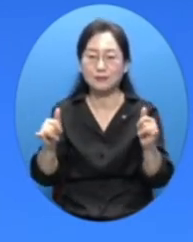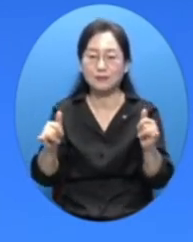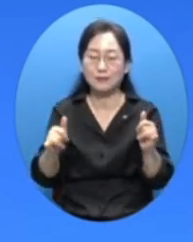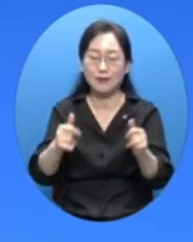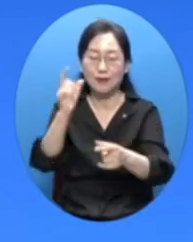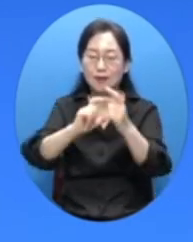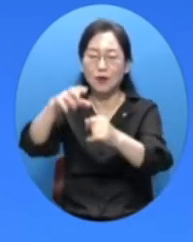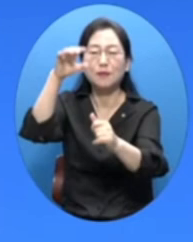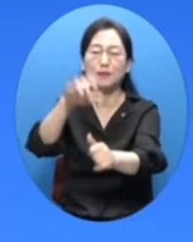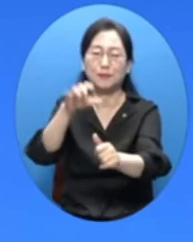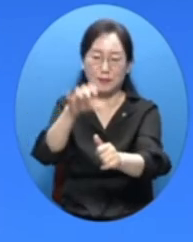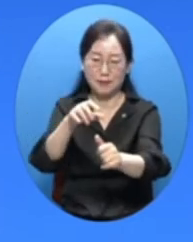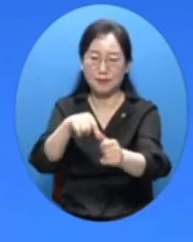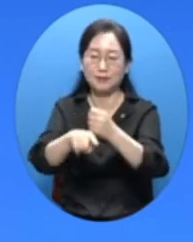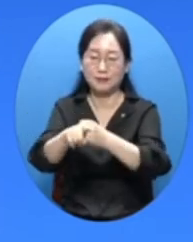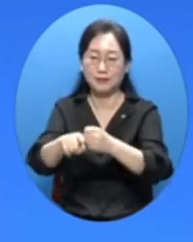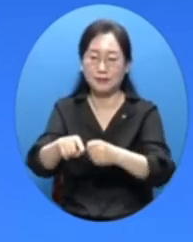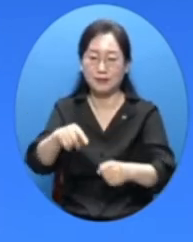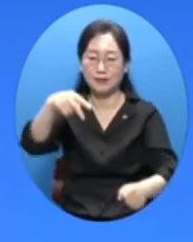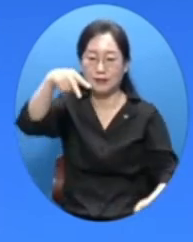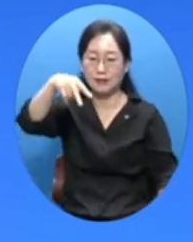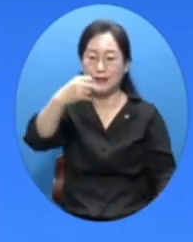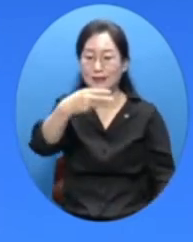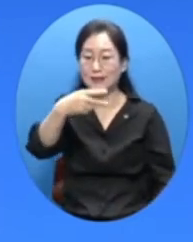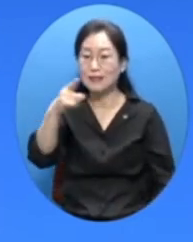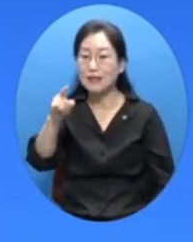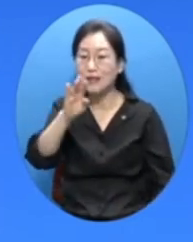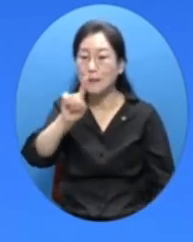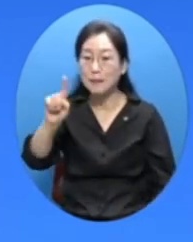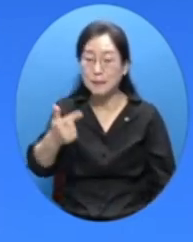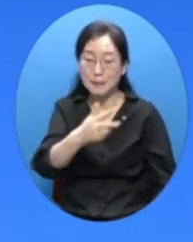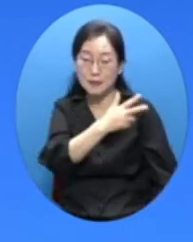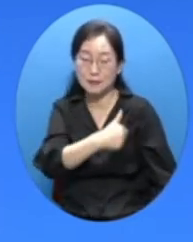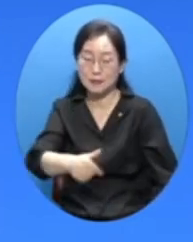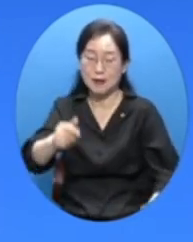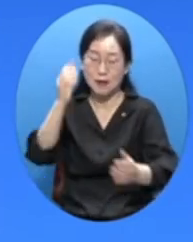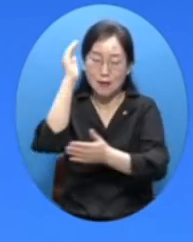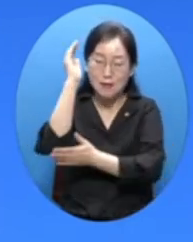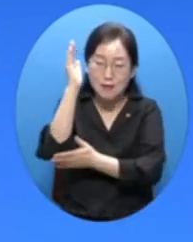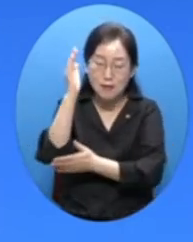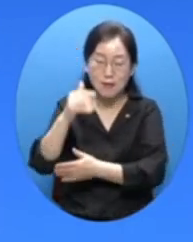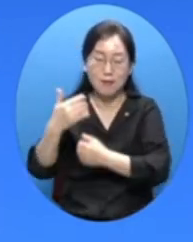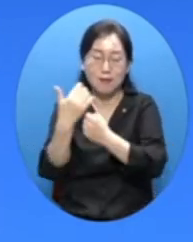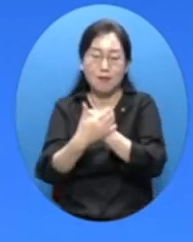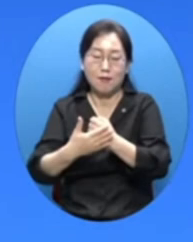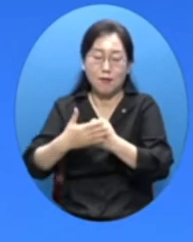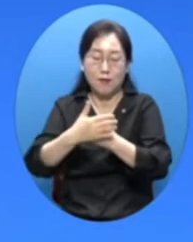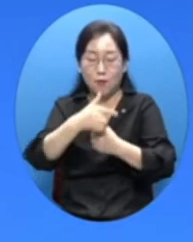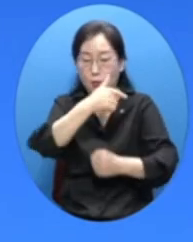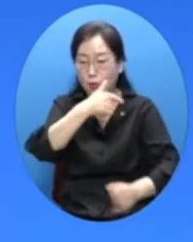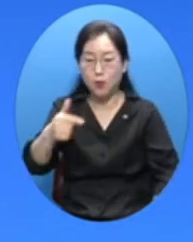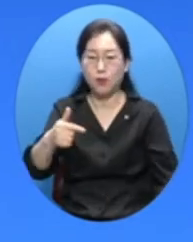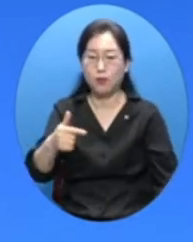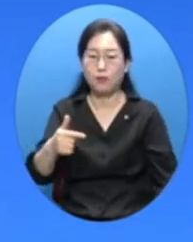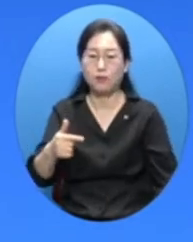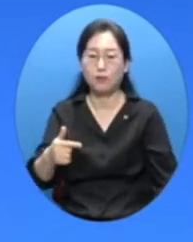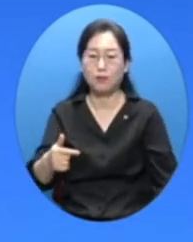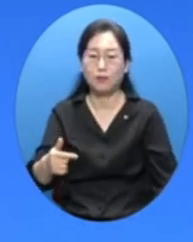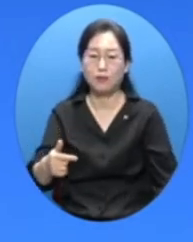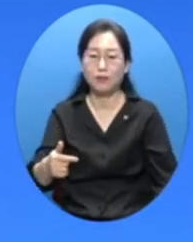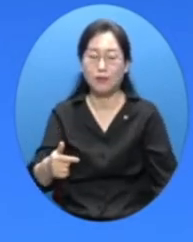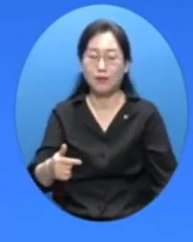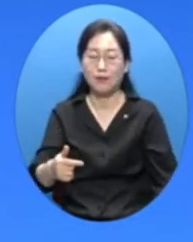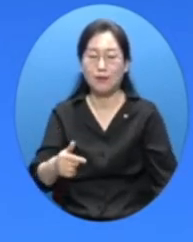핍박을 한 것입니다. 스데반 집사가 나와서 설교를 하는데 얼마나 은혜롭게 설교를 하는지 아